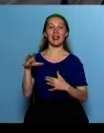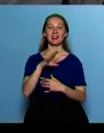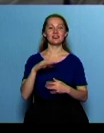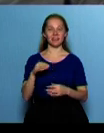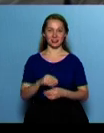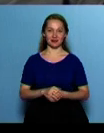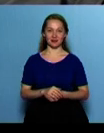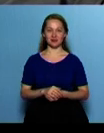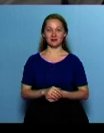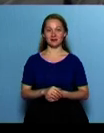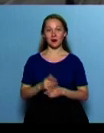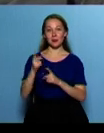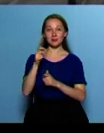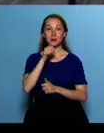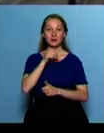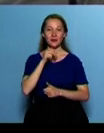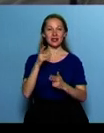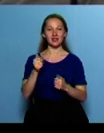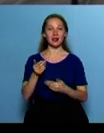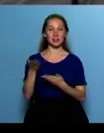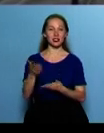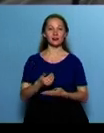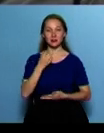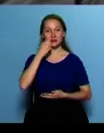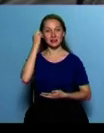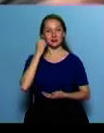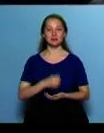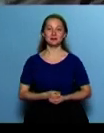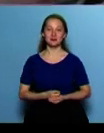стреляю. Да, пожалуйста. Спасибо.